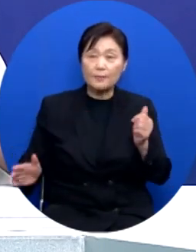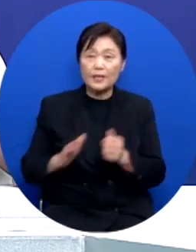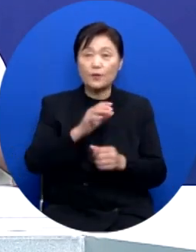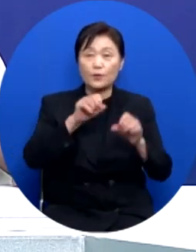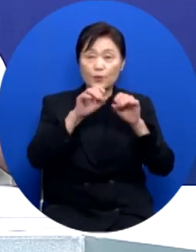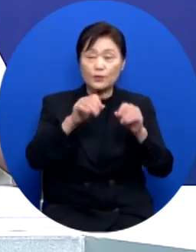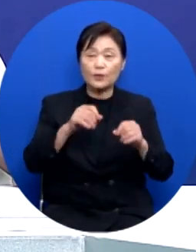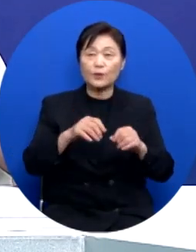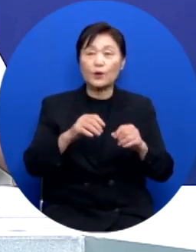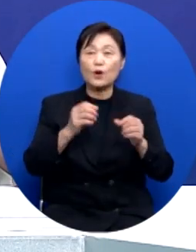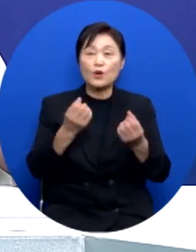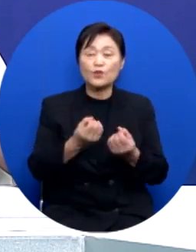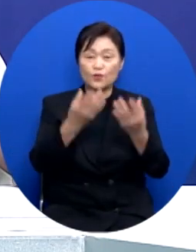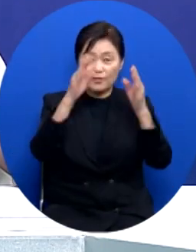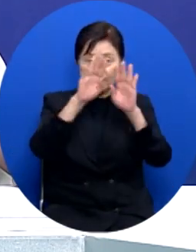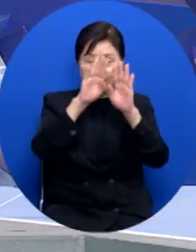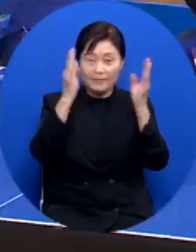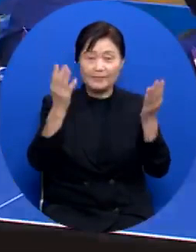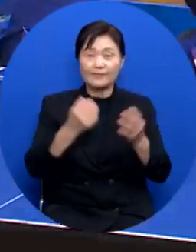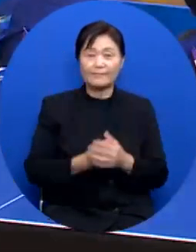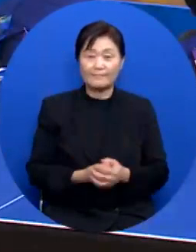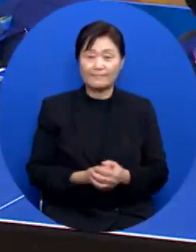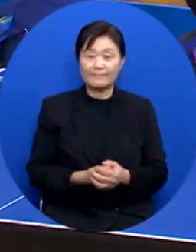한마당 축제를 개최했습니다.